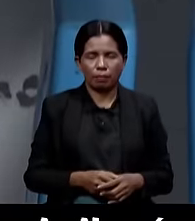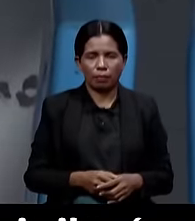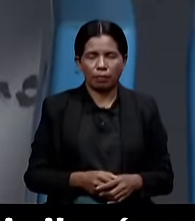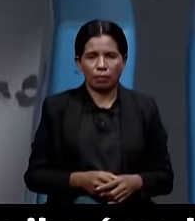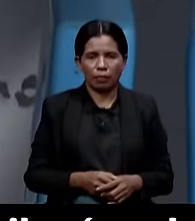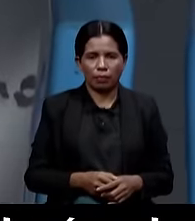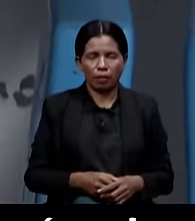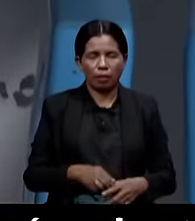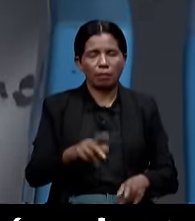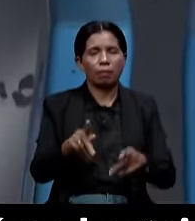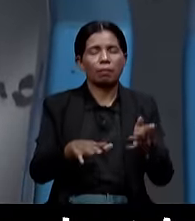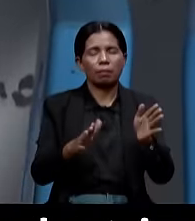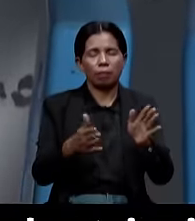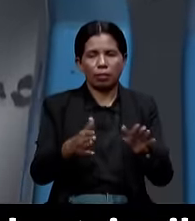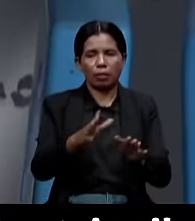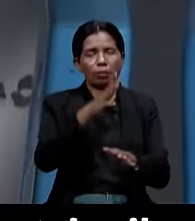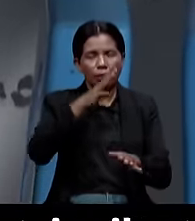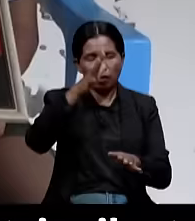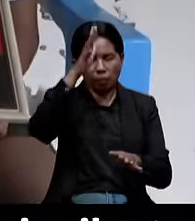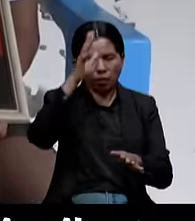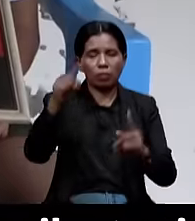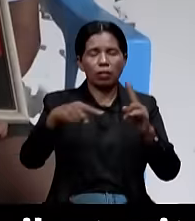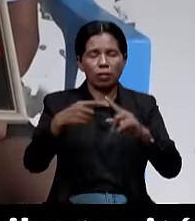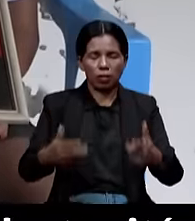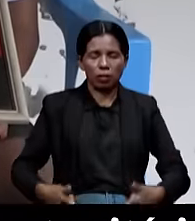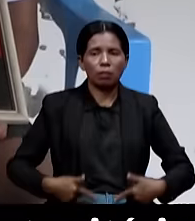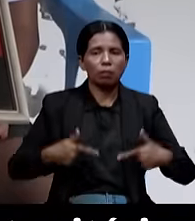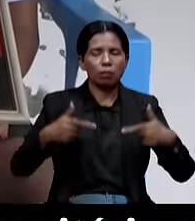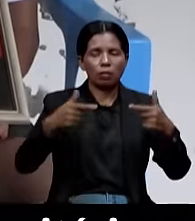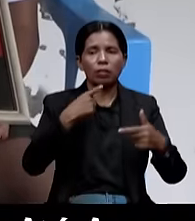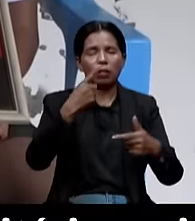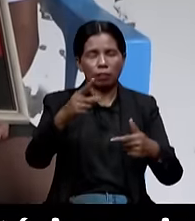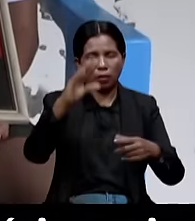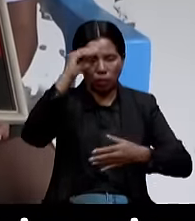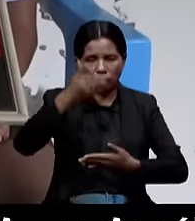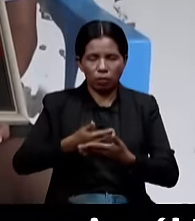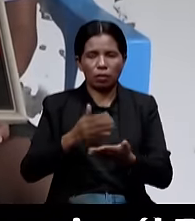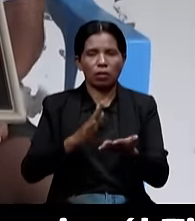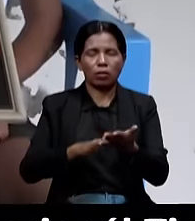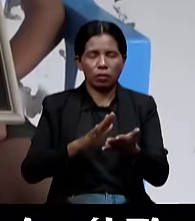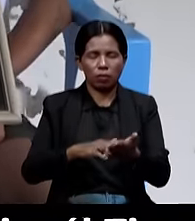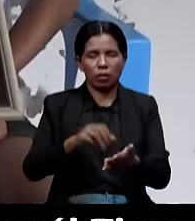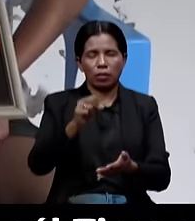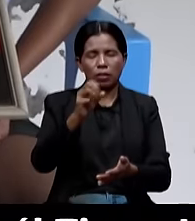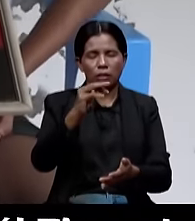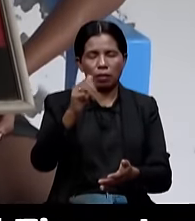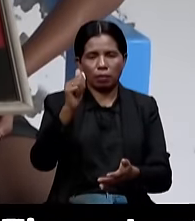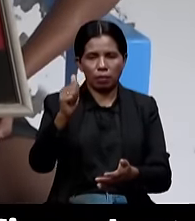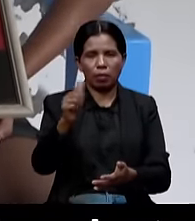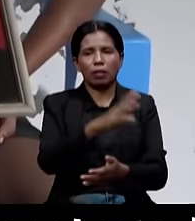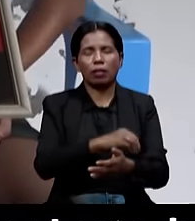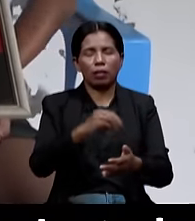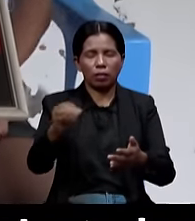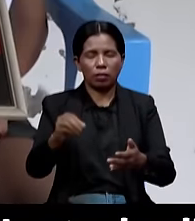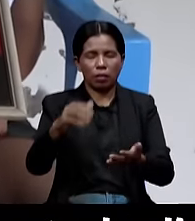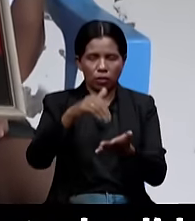Matibian nain rua bain hira sai Moris motiva ni Juan Marcelina na be skola ia ensino secundario Nicolau Lobato